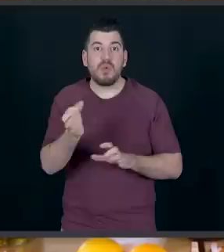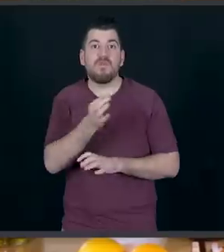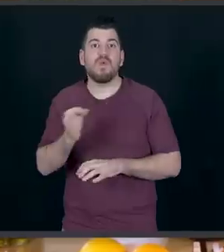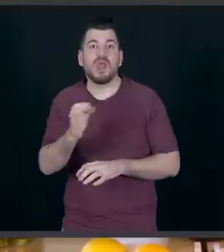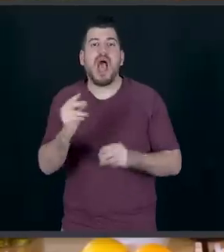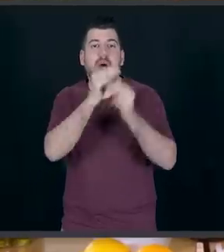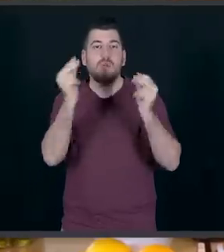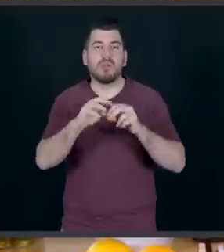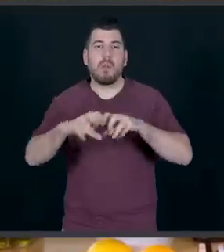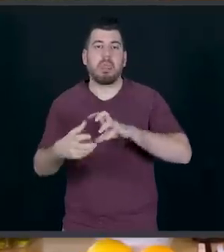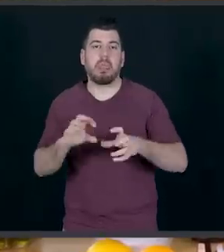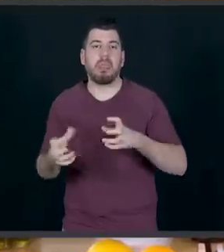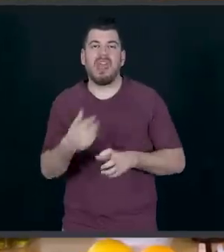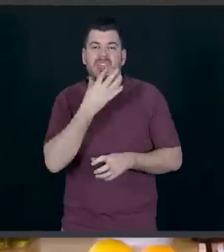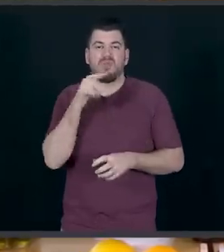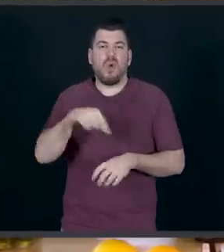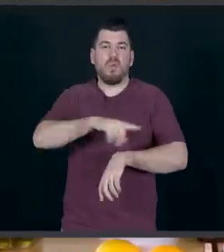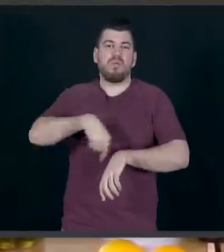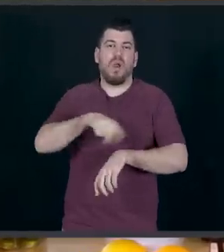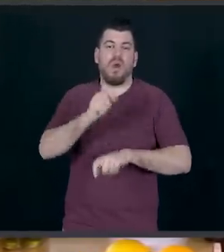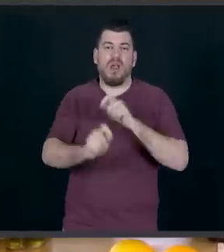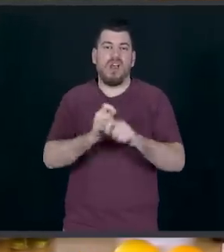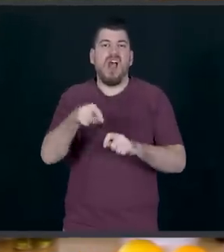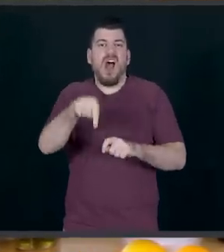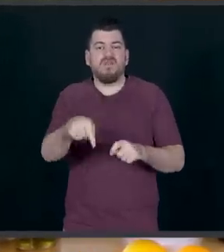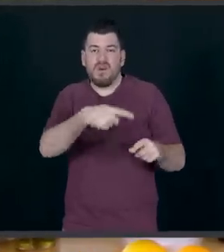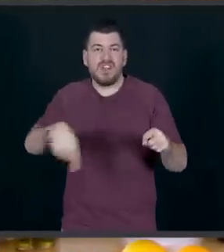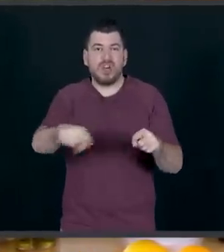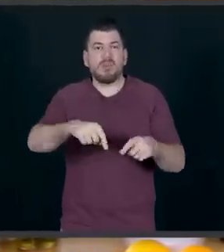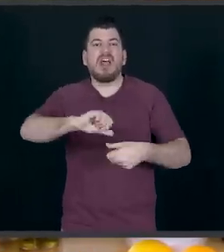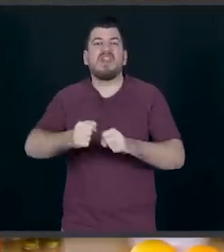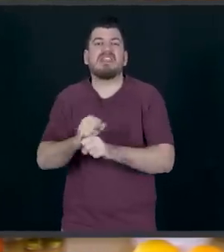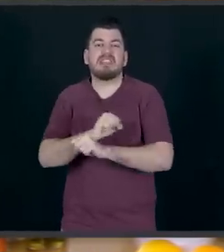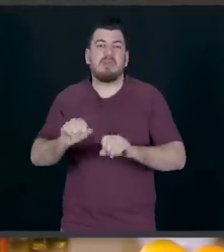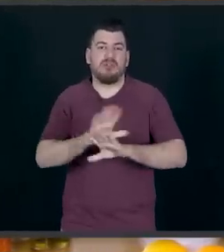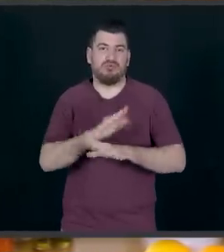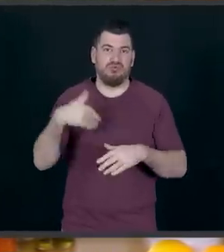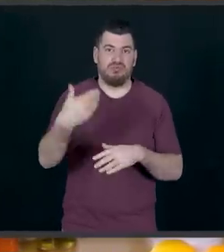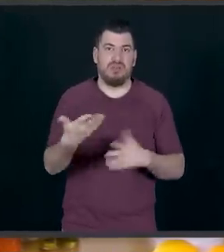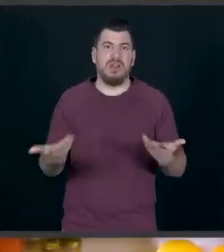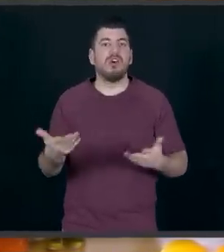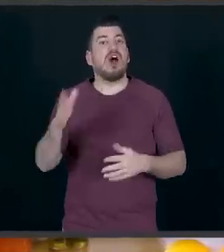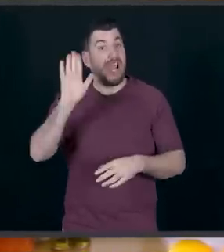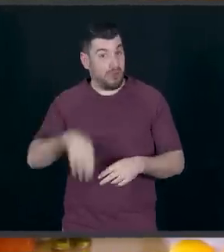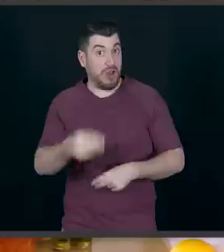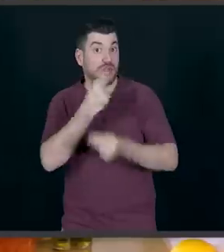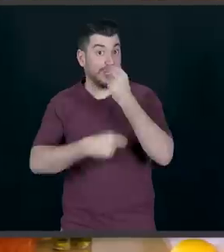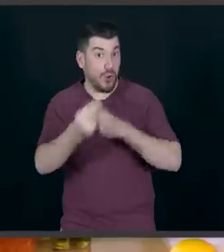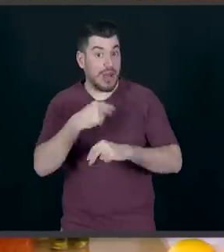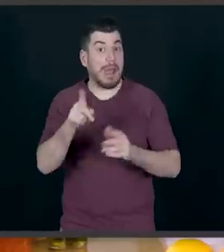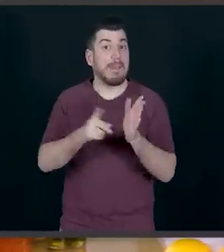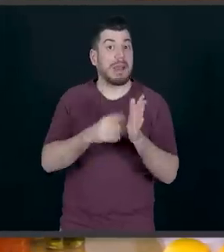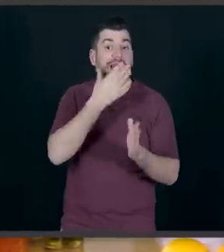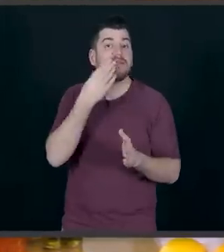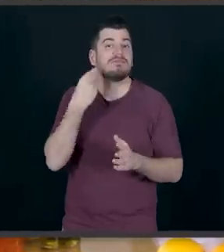τη διαλύουν. Για ποιο λόγο να ασχοληθούμε με τις ώρες, εφόσον θα διαλύσουν όλη τη βασιλόπιτά μας. Αλλά στο τέλος την τρώνε. Που πρέπει να είναι